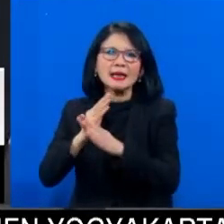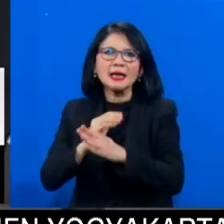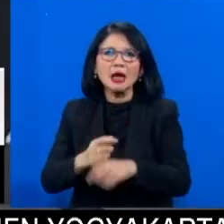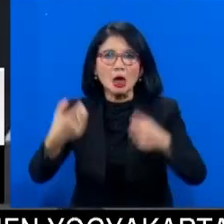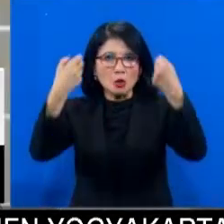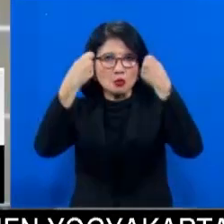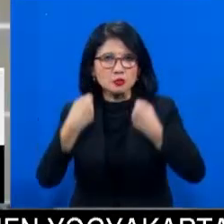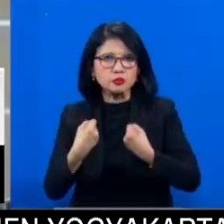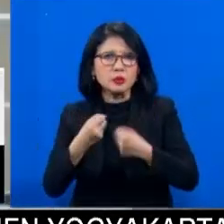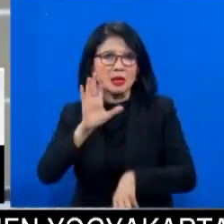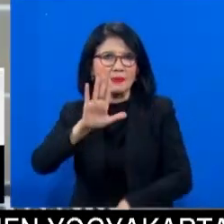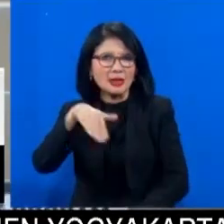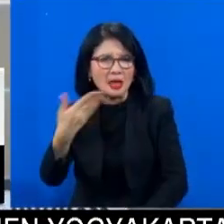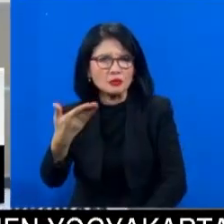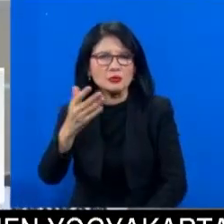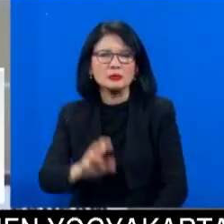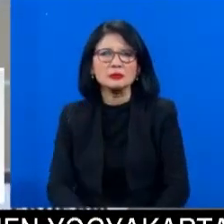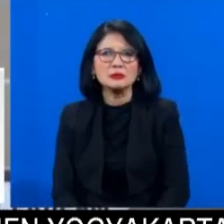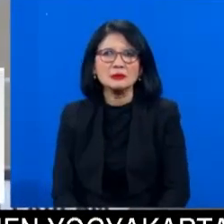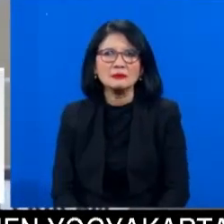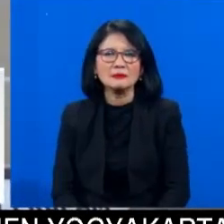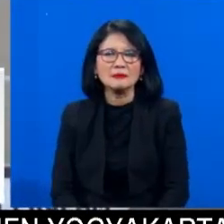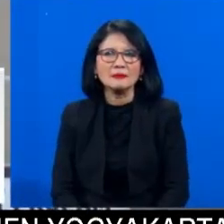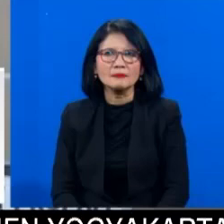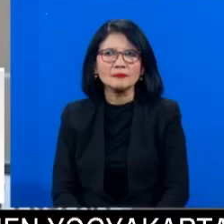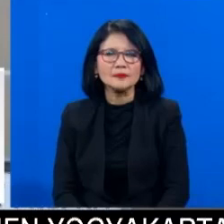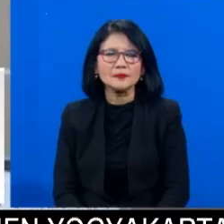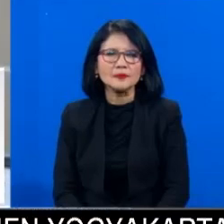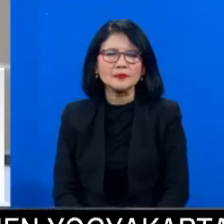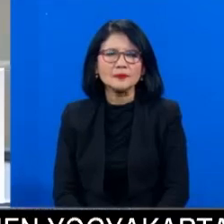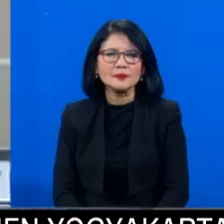penjara. Mahardika Prakasya Satya, Jakarta.